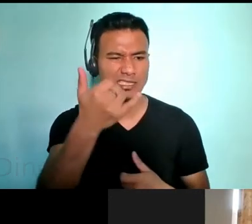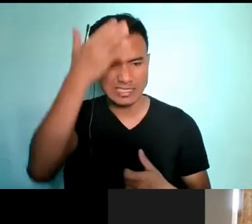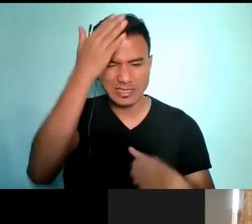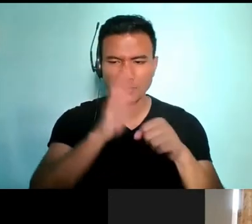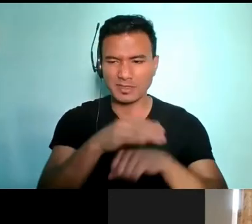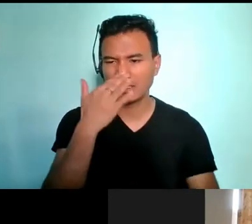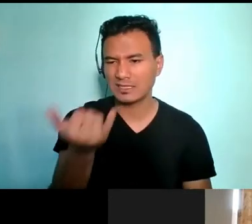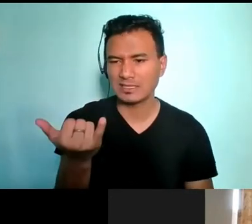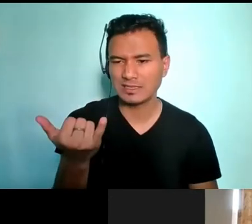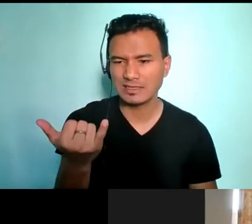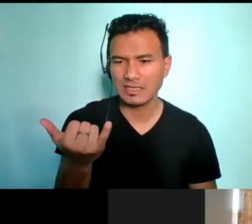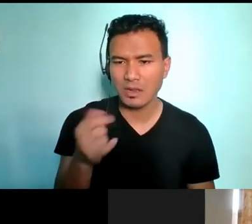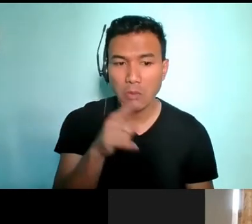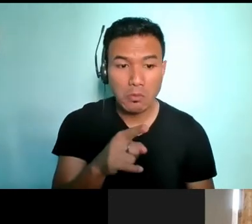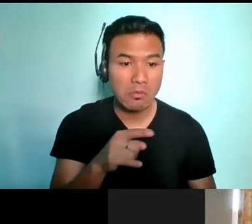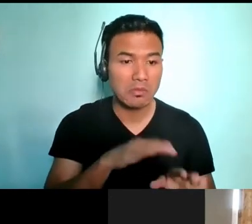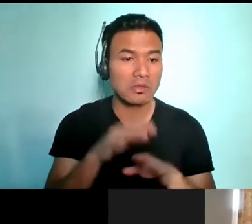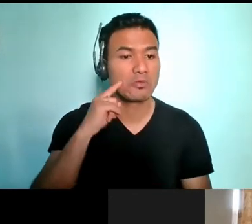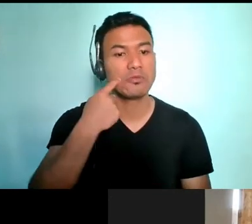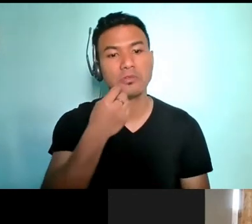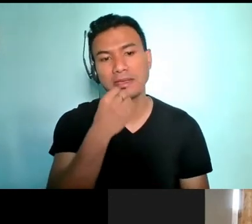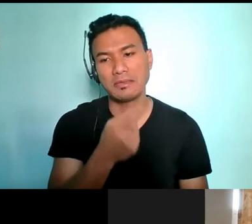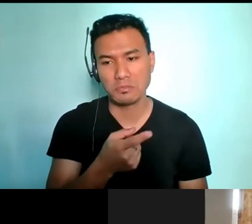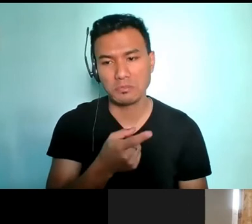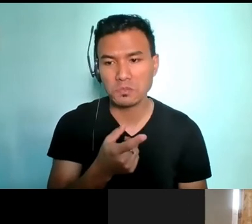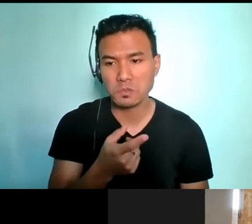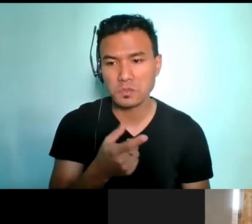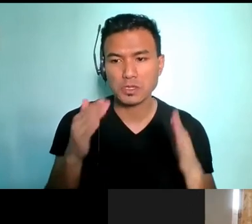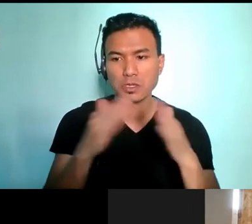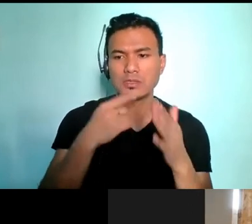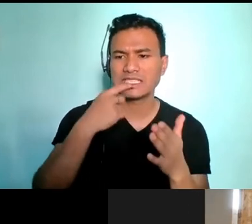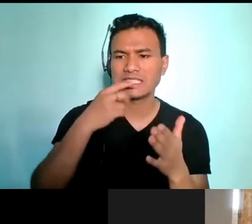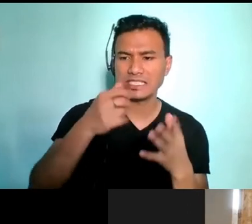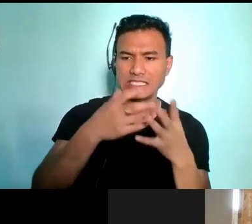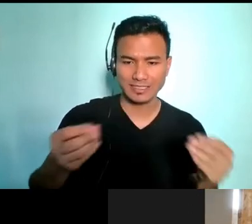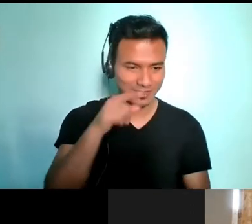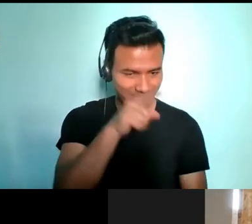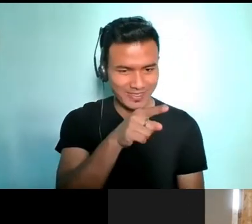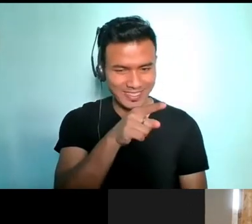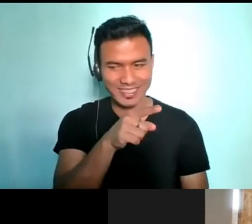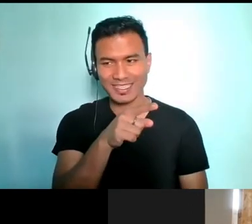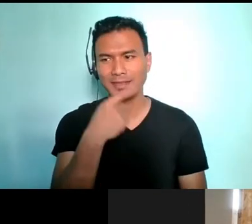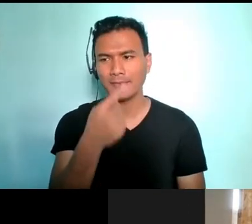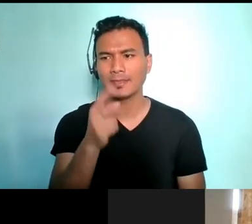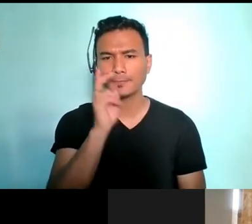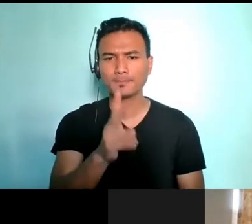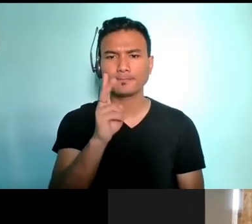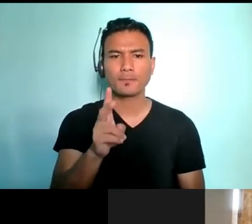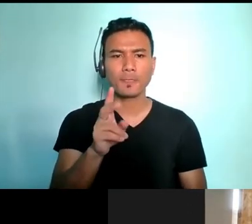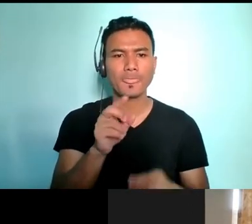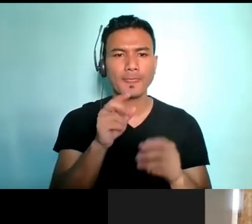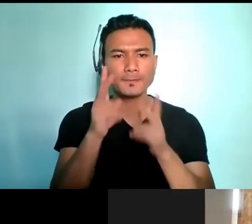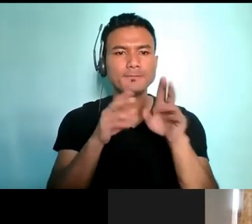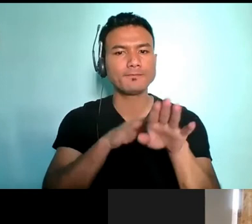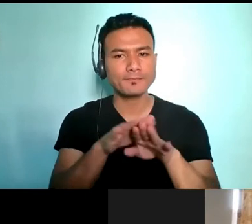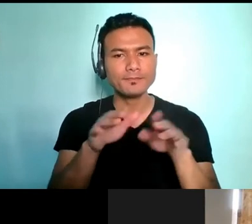लाग्ने रहेछ ओहो तिमी त धेरै गुलियो पो खाने रहेछ घरको चिनी सकाउने त तिमी पो रहेछ होइन यस्तो खालको